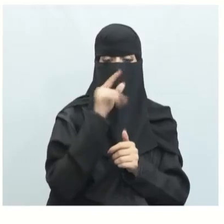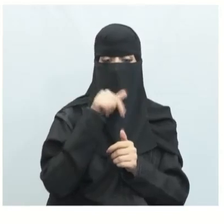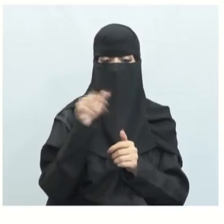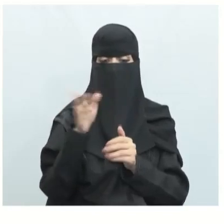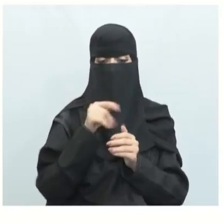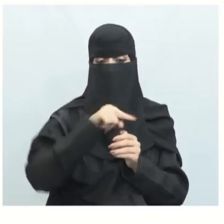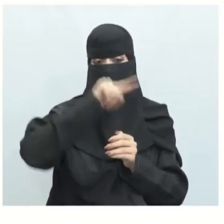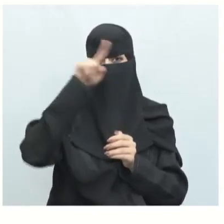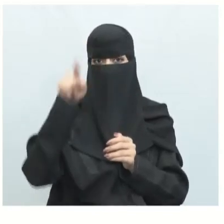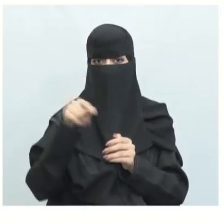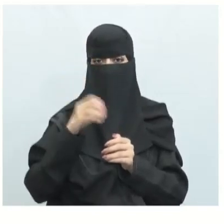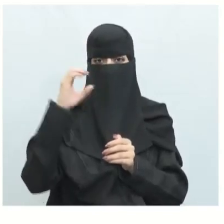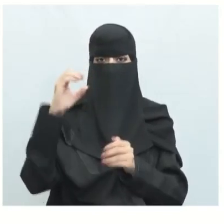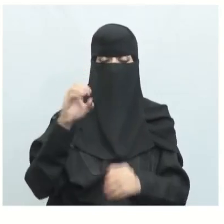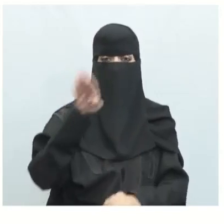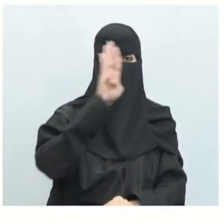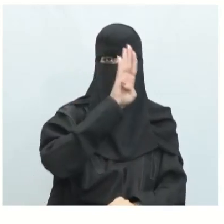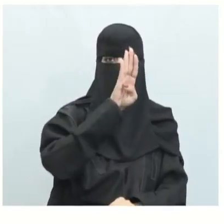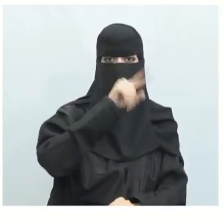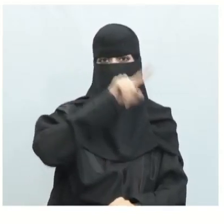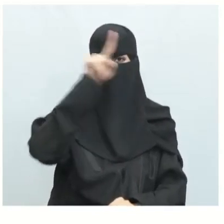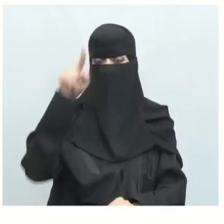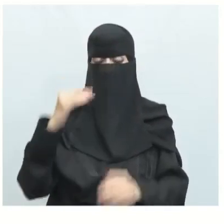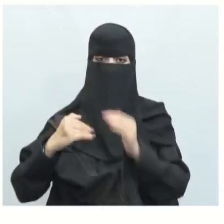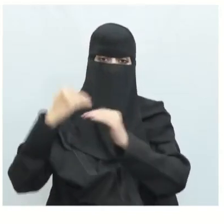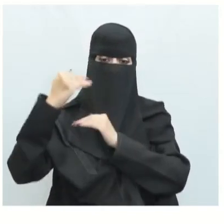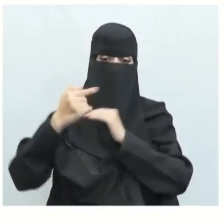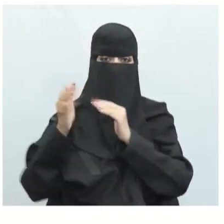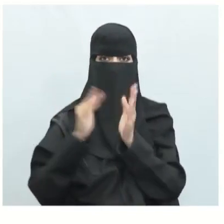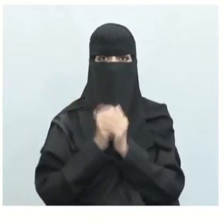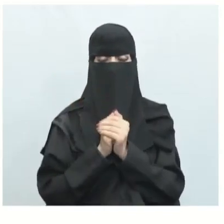رحل السي بي تلاحظ انه رحلها مرحله